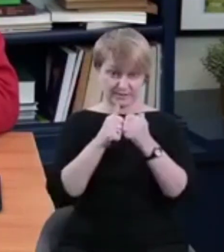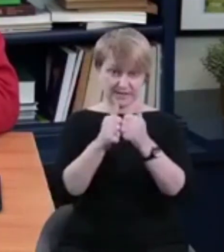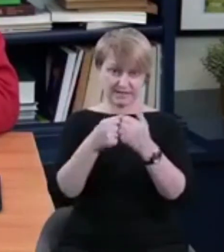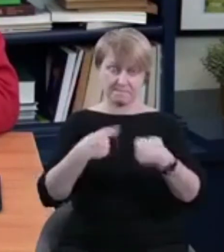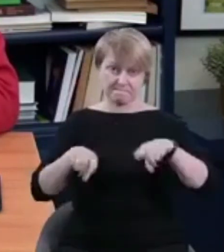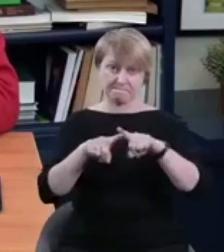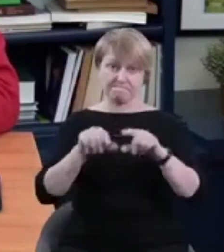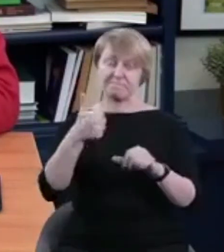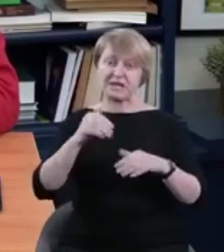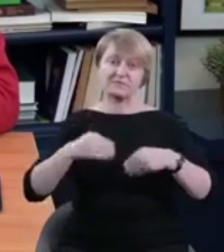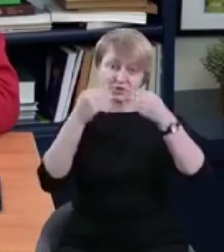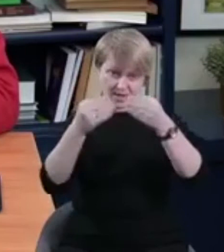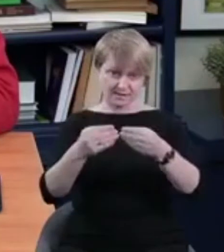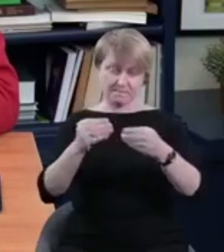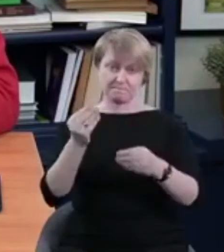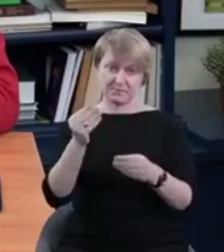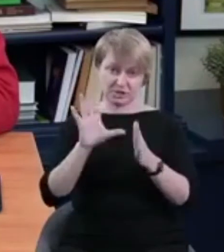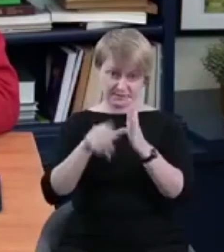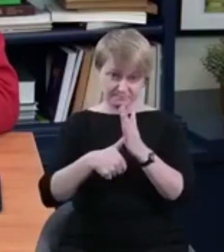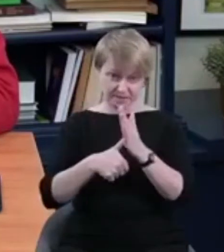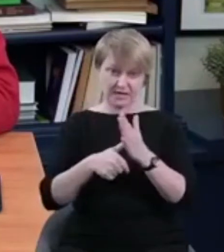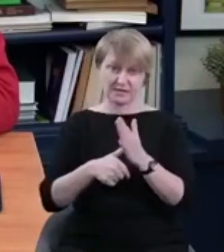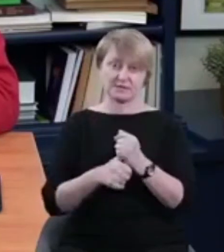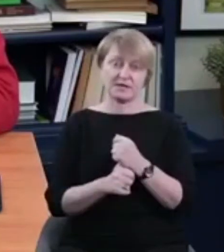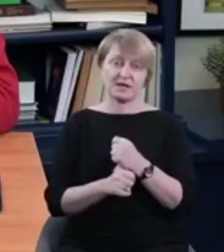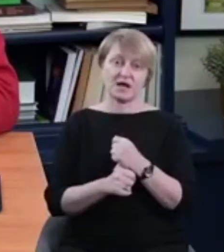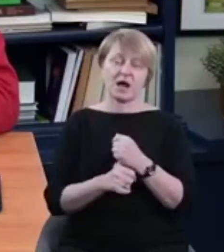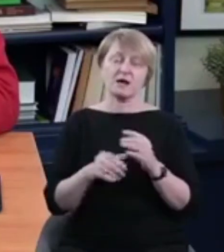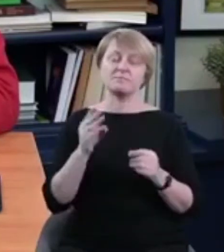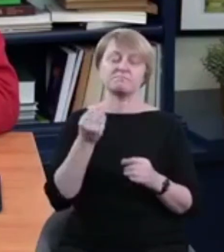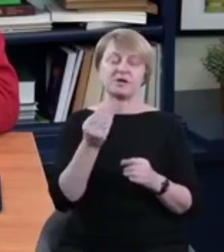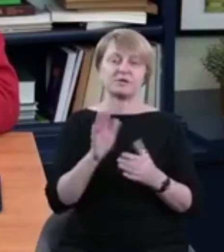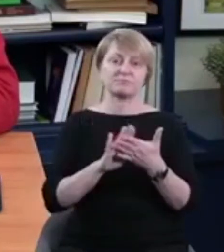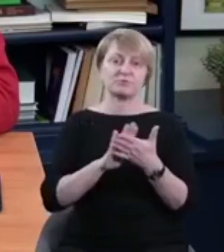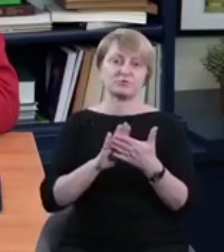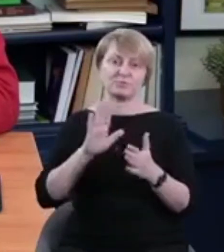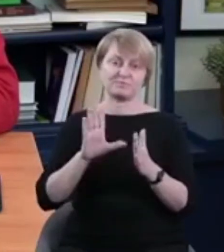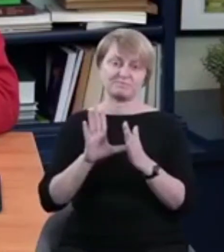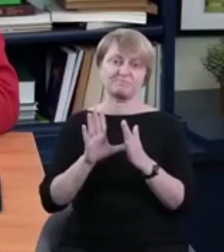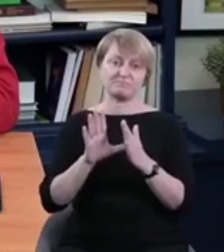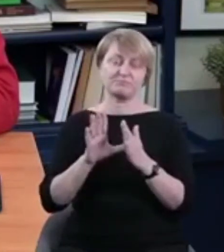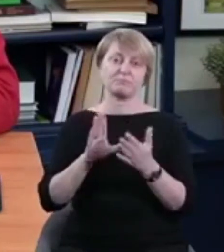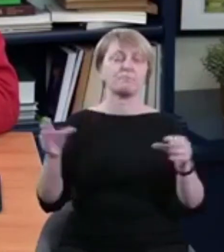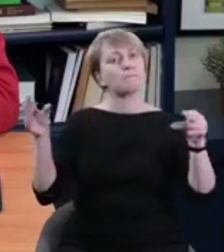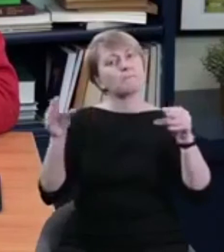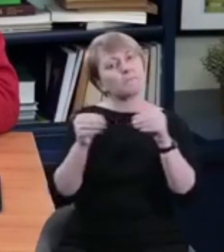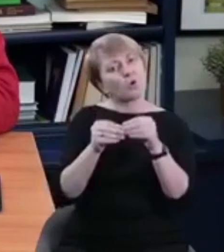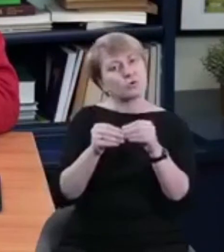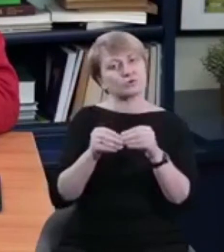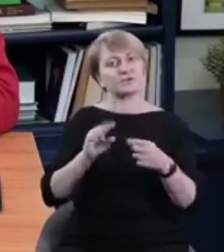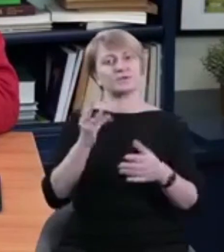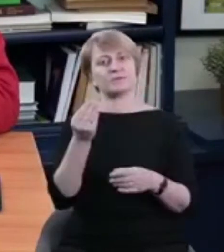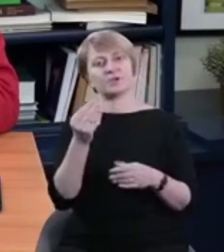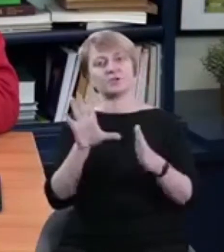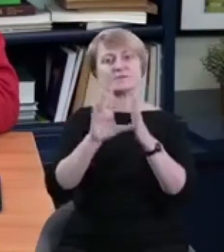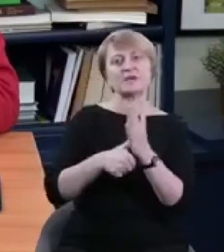sfinansować pieniędzy miejskich z pieniędzy czy masz pieniędzy unijnych w połączeniu z niskimi teraz kolejne dwa etapy w